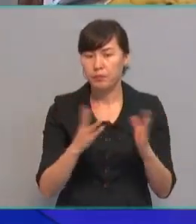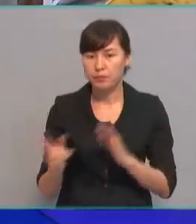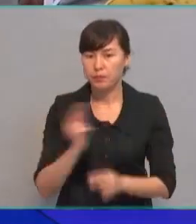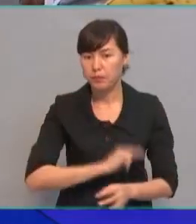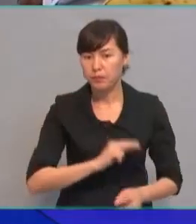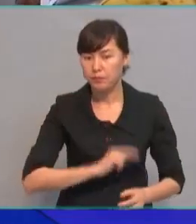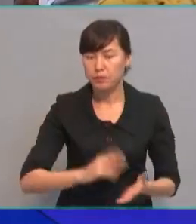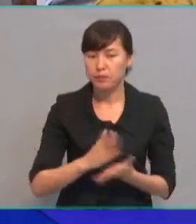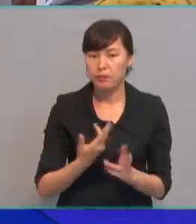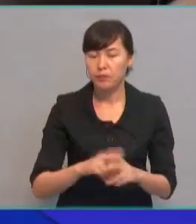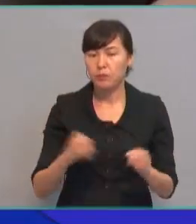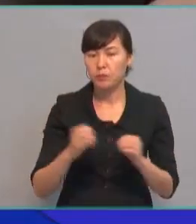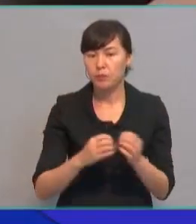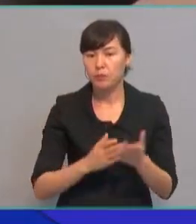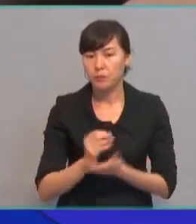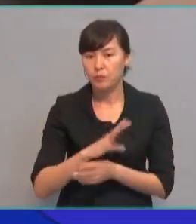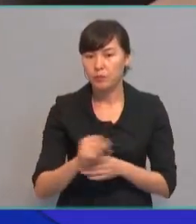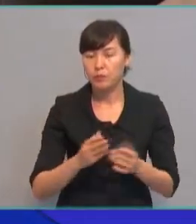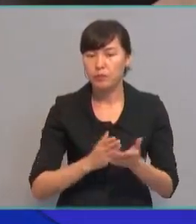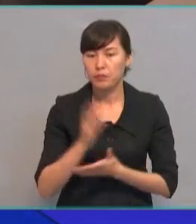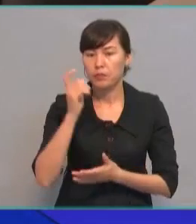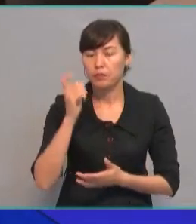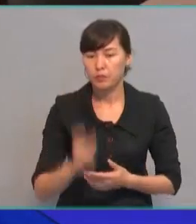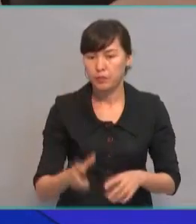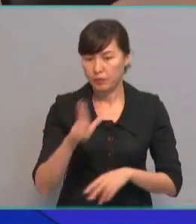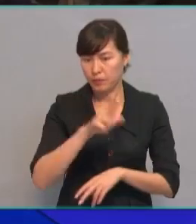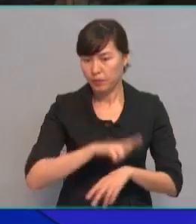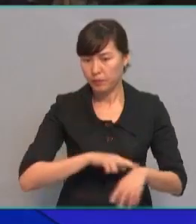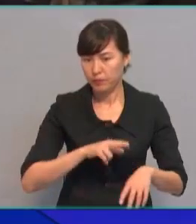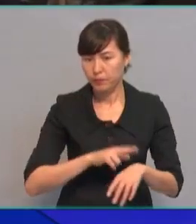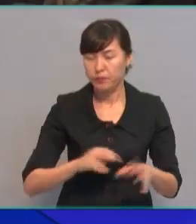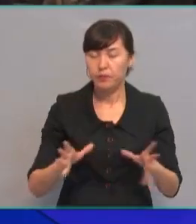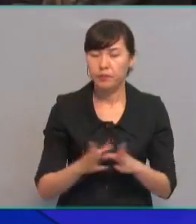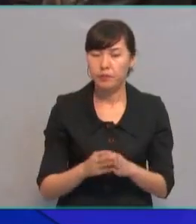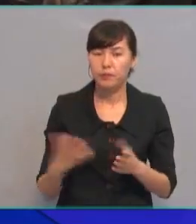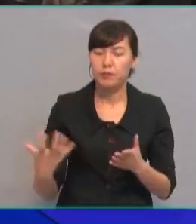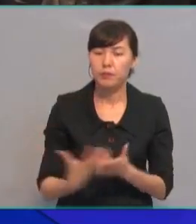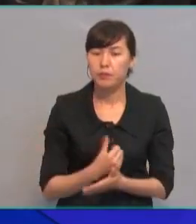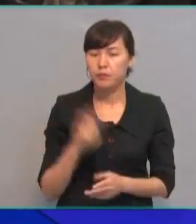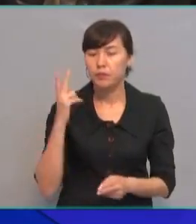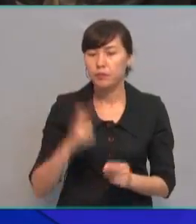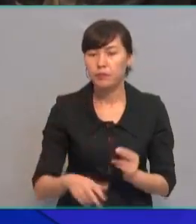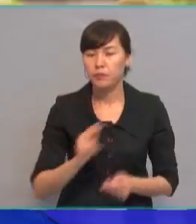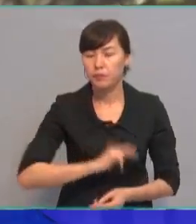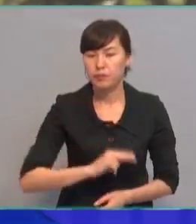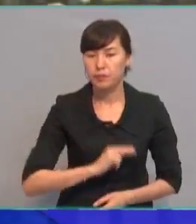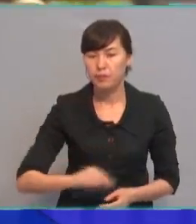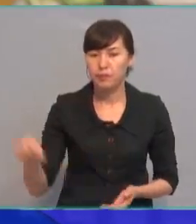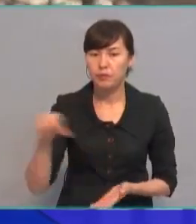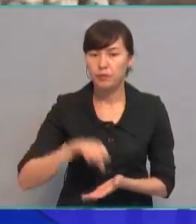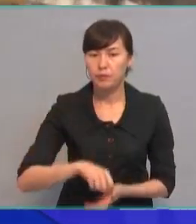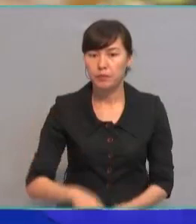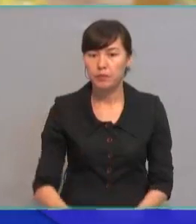жұмыстың жанында. Он бағытты толық қамтыған қызметкерлер учаскелік полицейлердің жанынан табылып, шектеу шараларына да